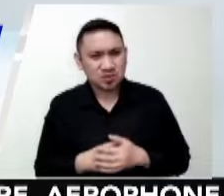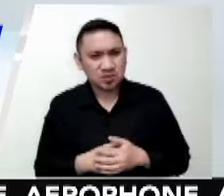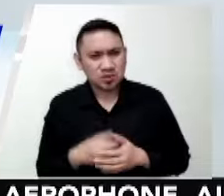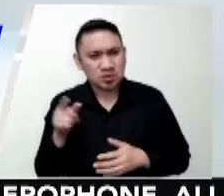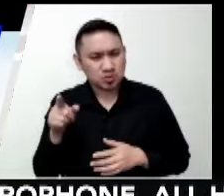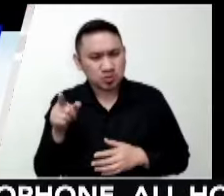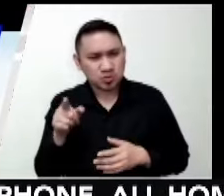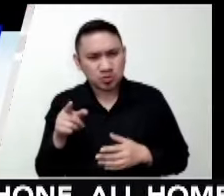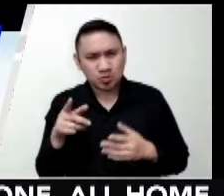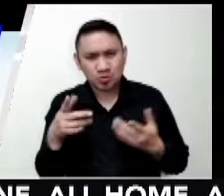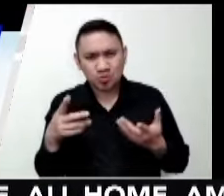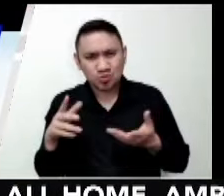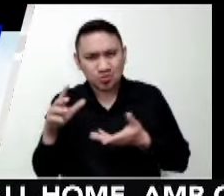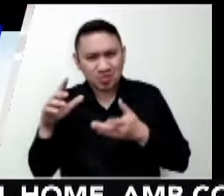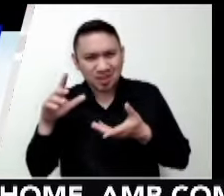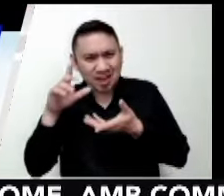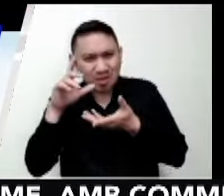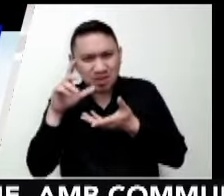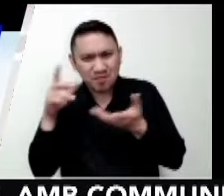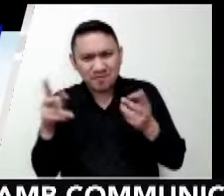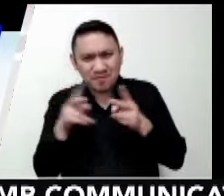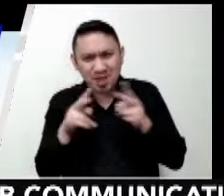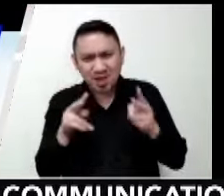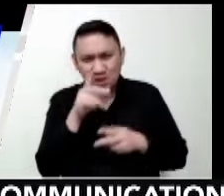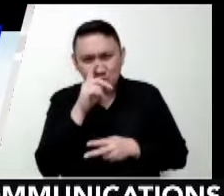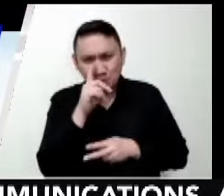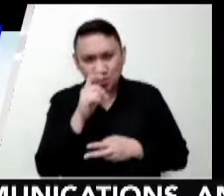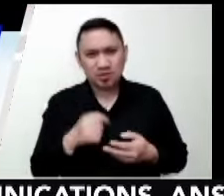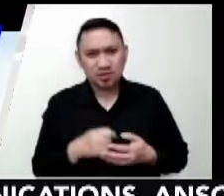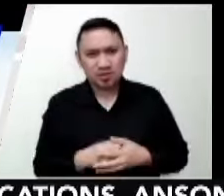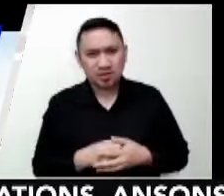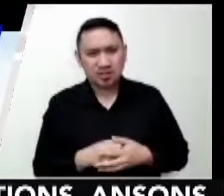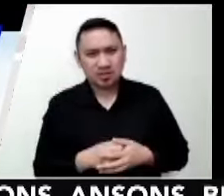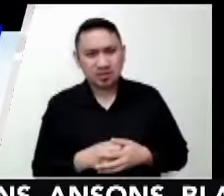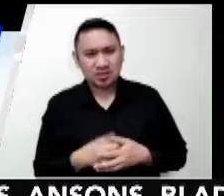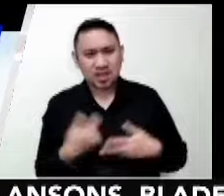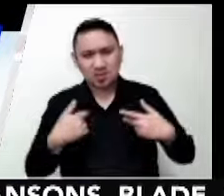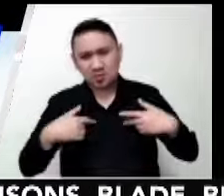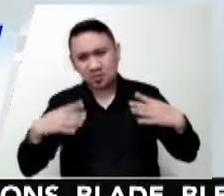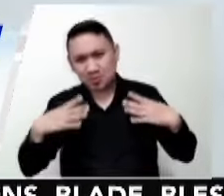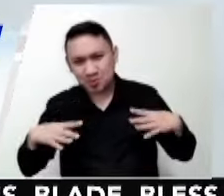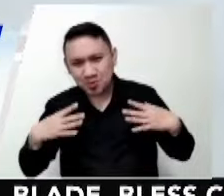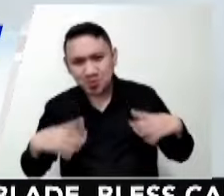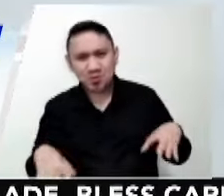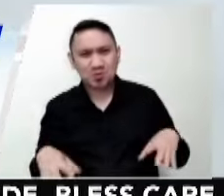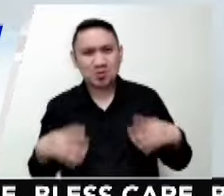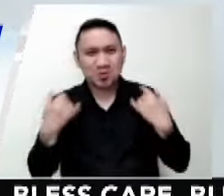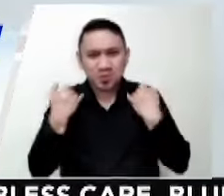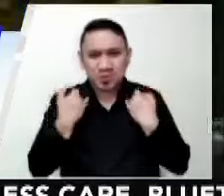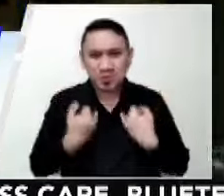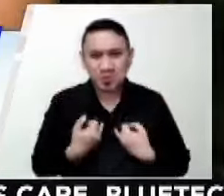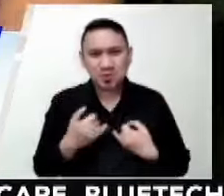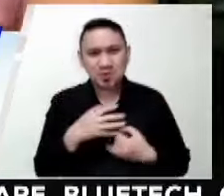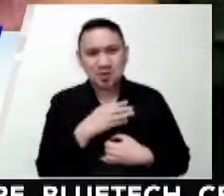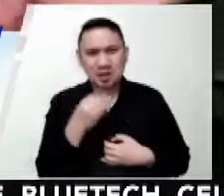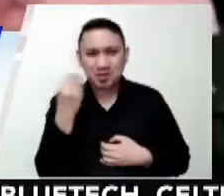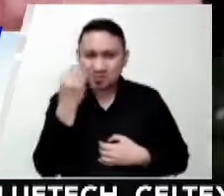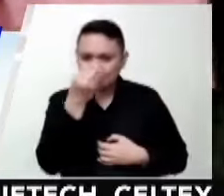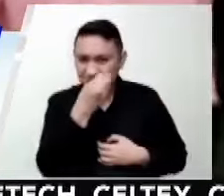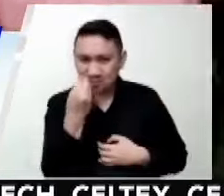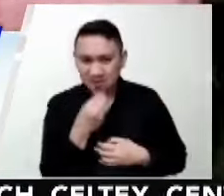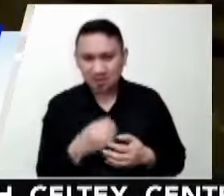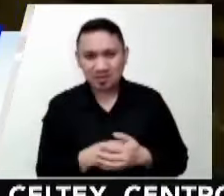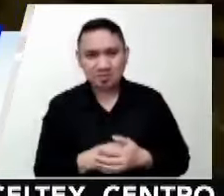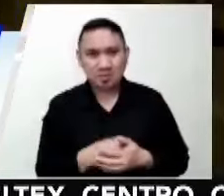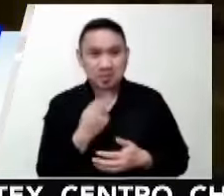vintage camera, kaya dapat itotodo ko na din yung outfit ko, yung accessories ko, at saka yung makeup ko. Kwento ng photographer